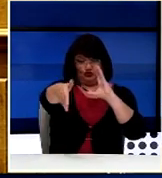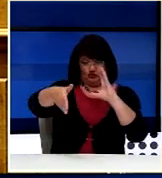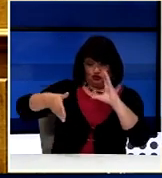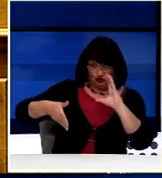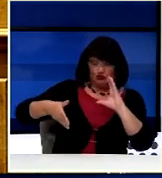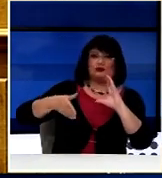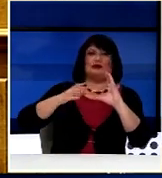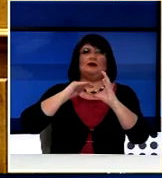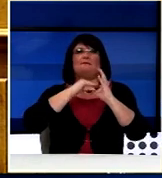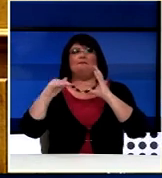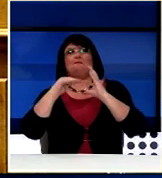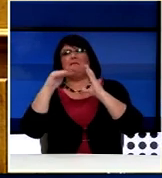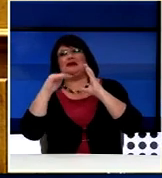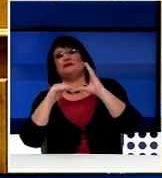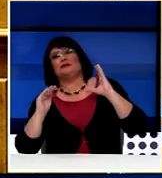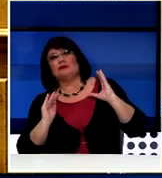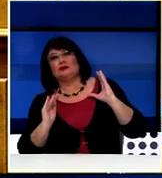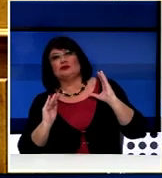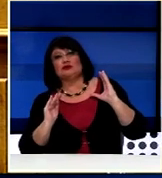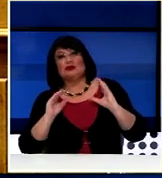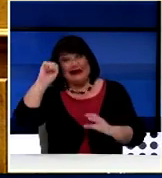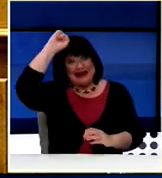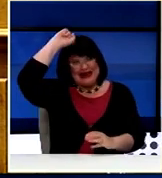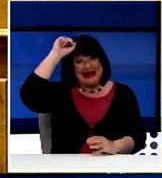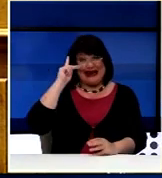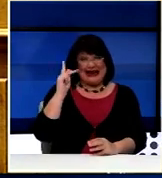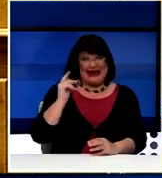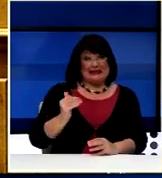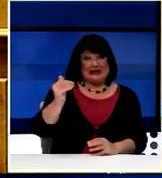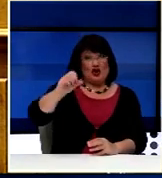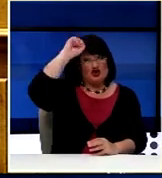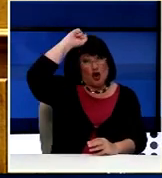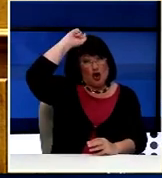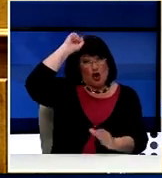Αφήνοντας έτσι έξω όχι μόνο το Καστελόριζο, αλλά τη μισή Ρόδο.